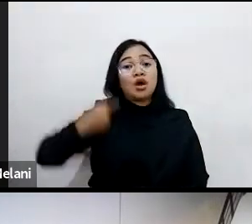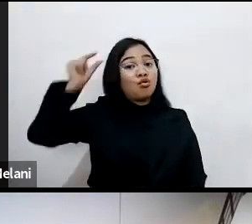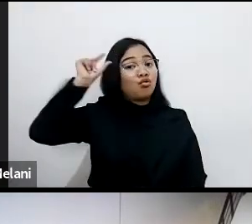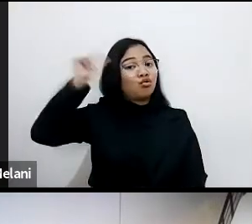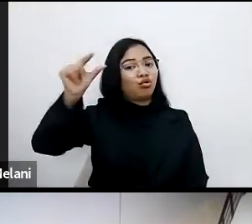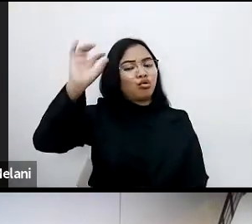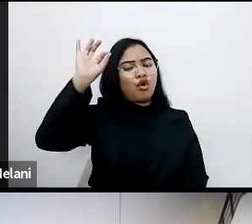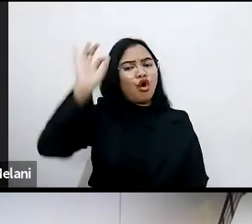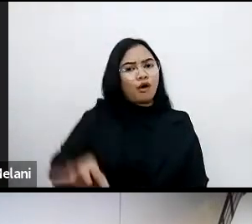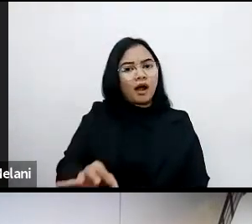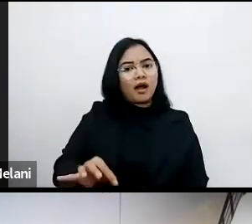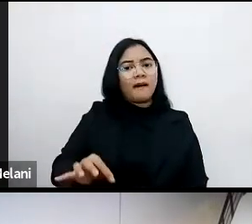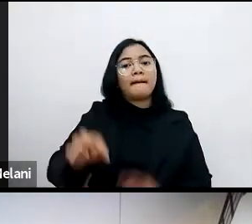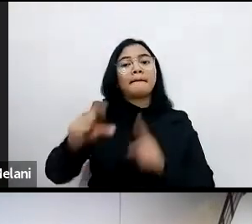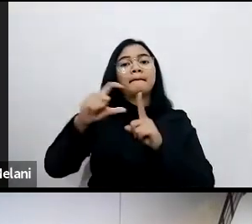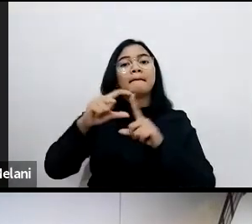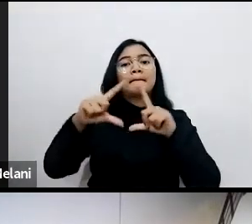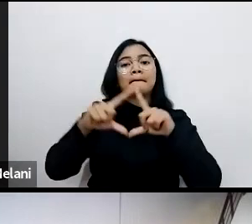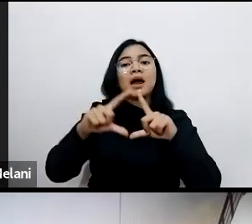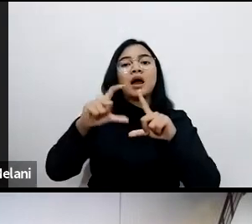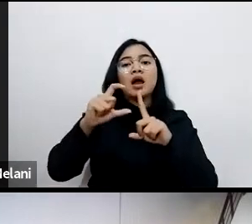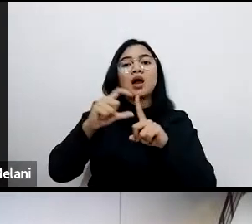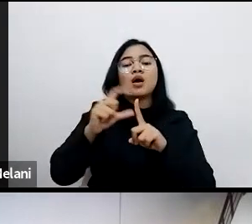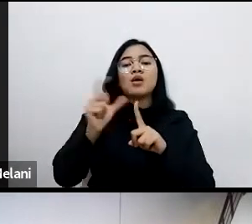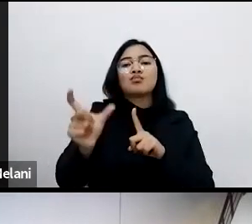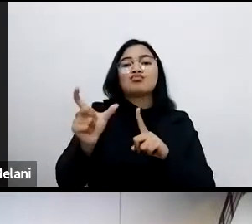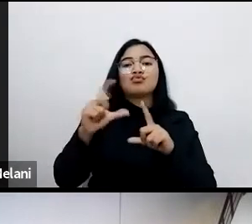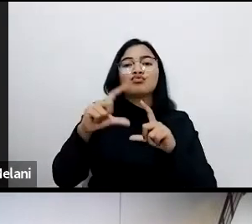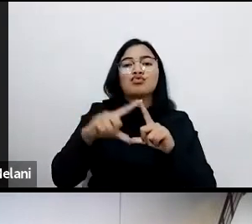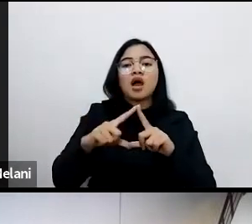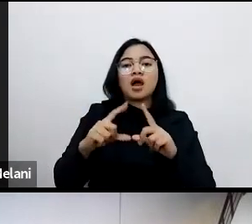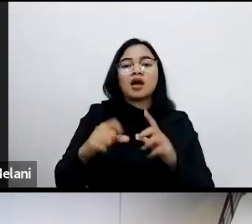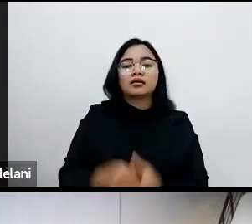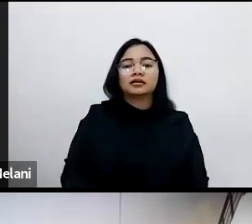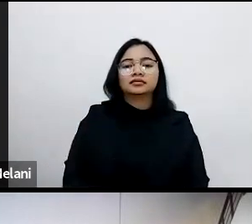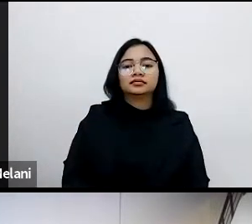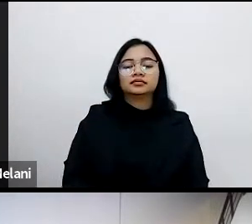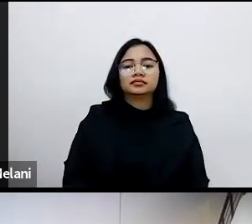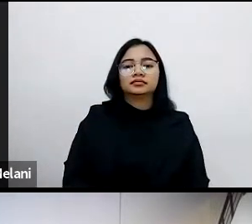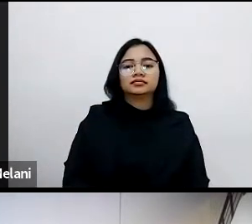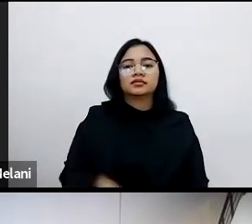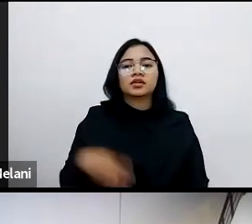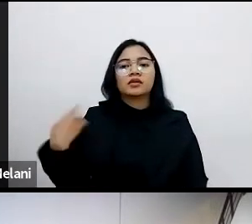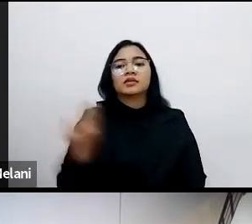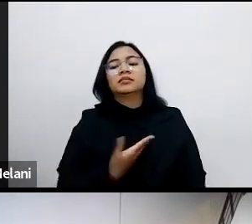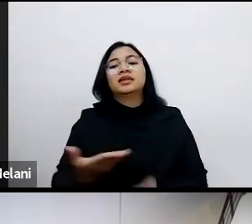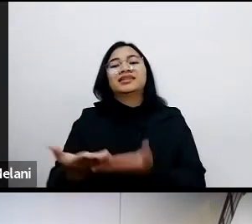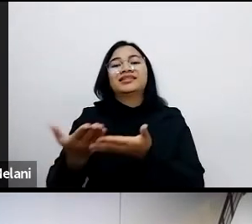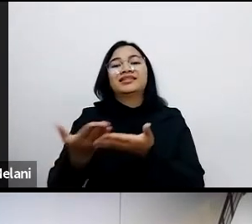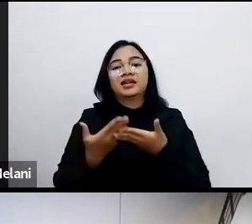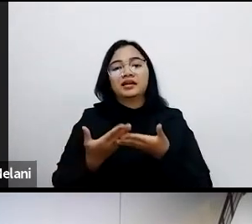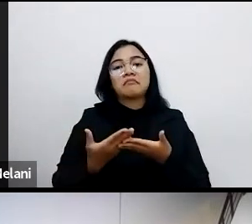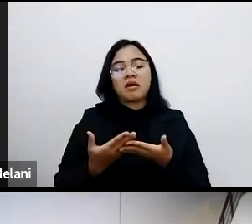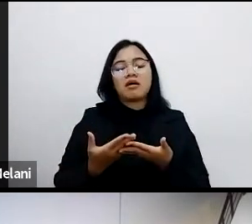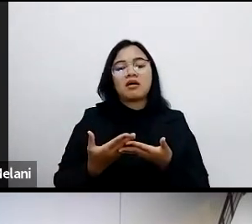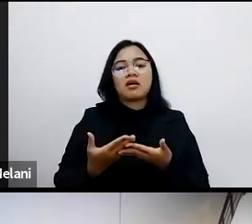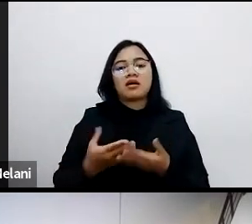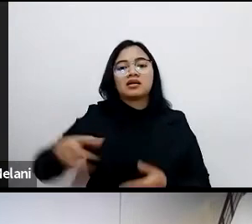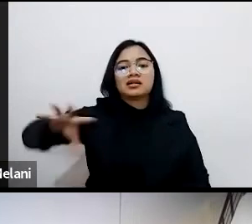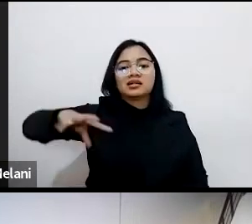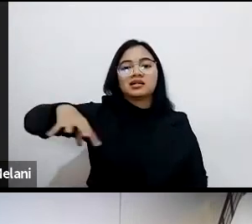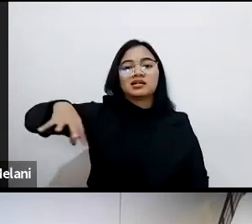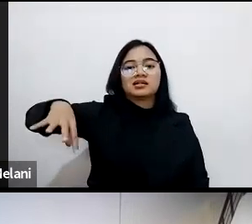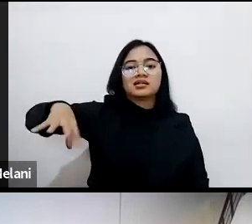memang kami menerima, menurut pengamatan saya, kami menerima juga mahasiswa dari daerah-daerah remote yang